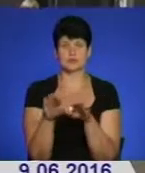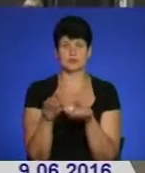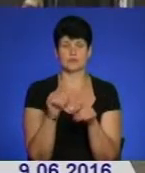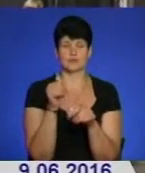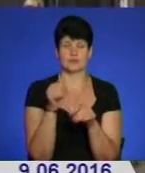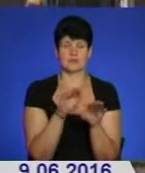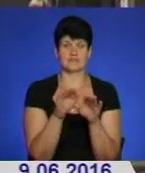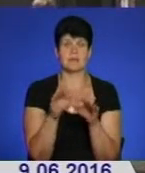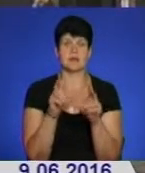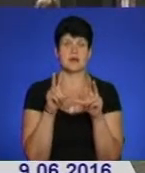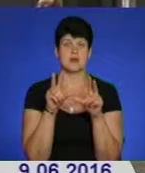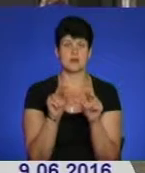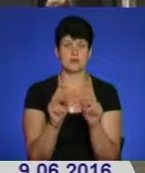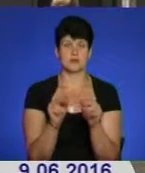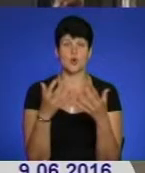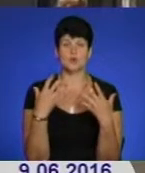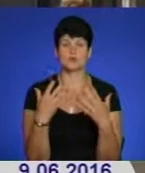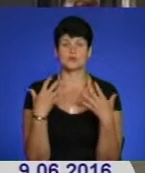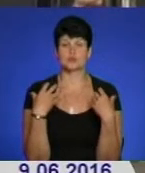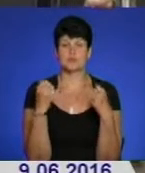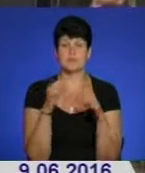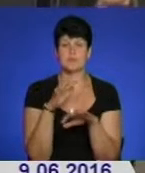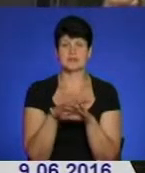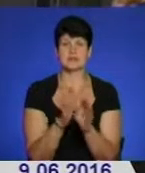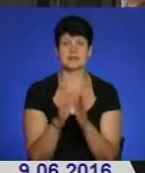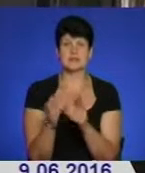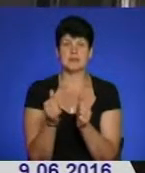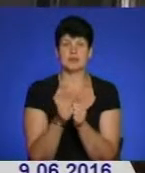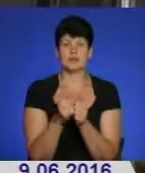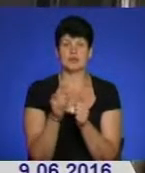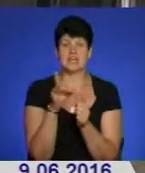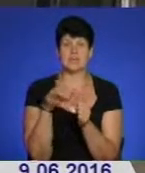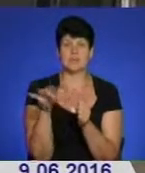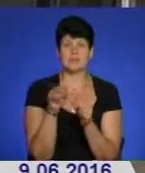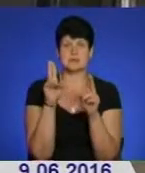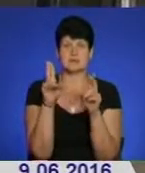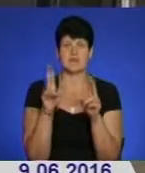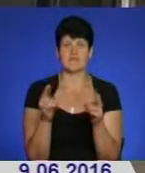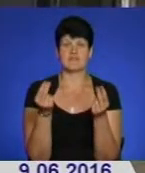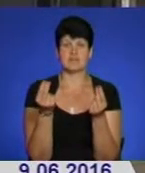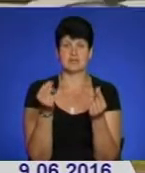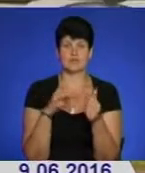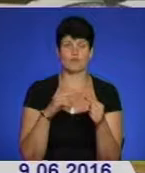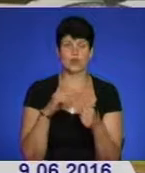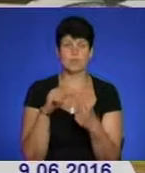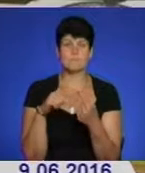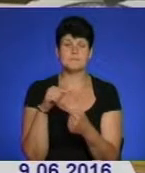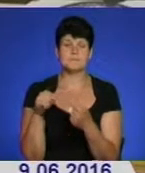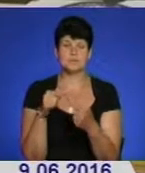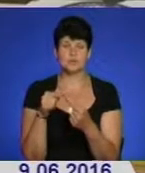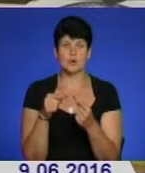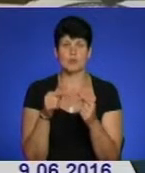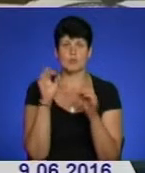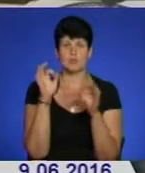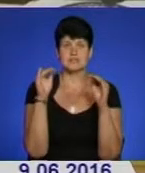гарантій. Оздоровлена банківська система нині все більше наближається до європейських правил фінансового бізнесу. Пропорційно